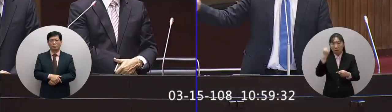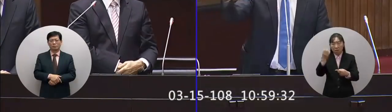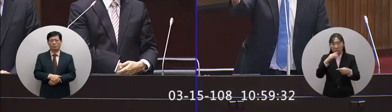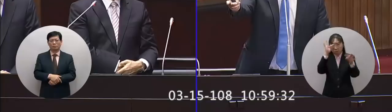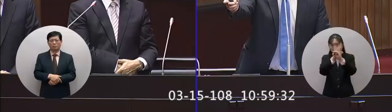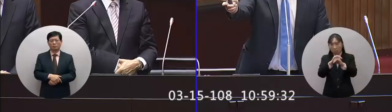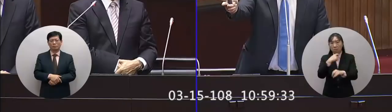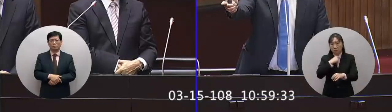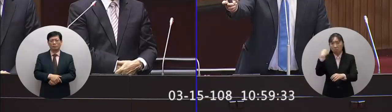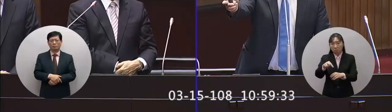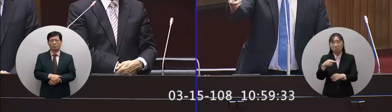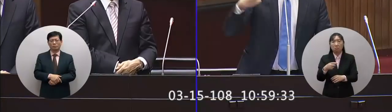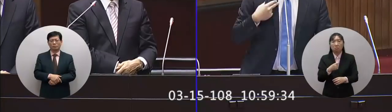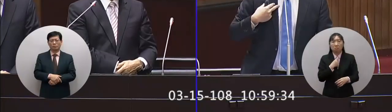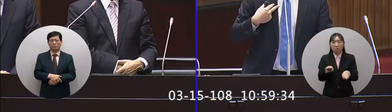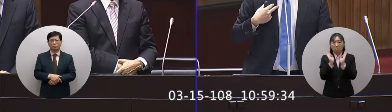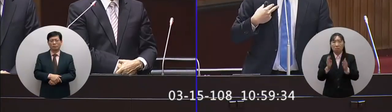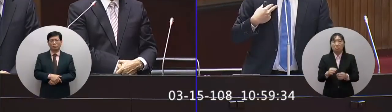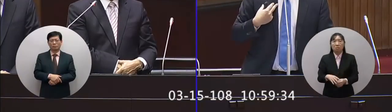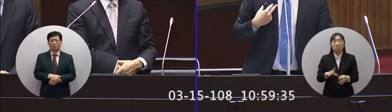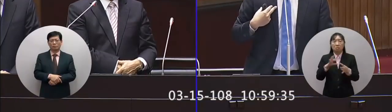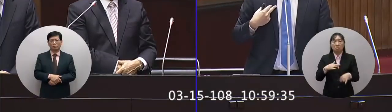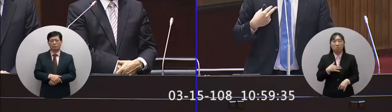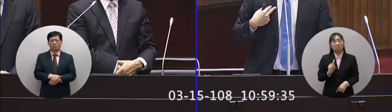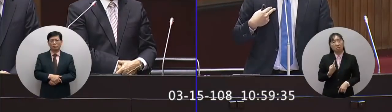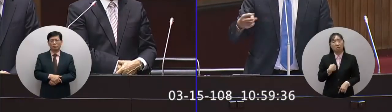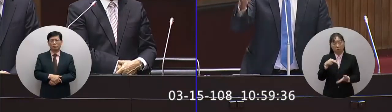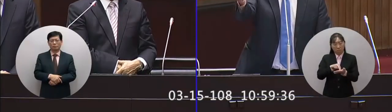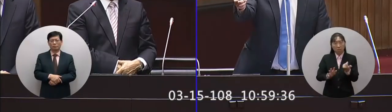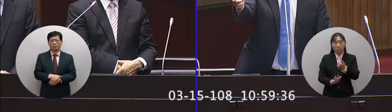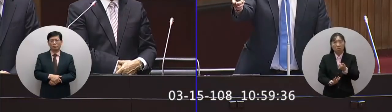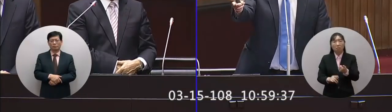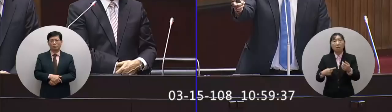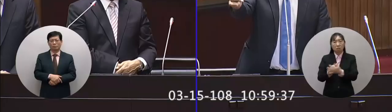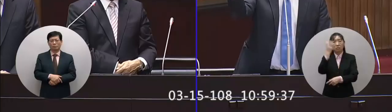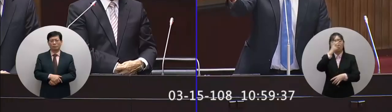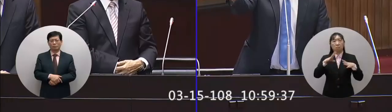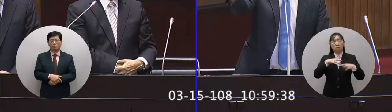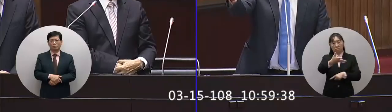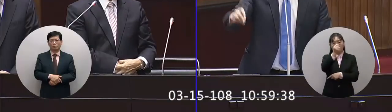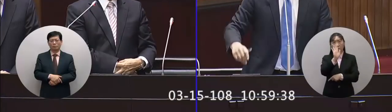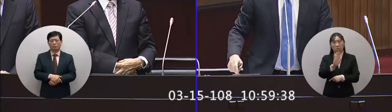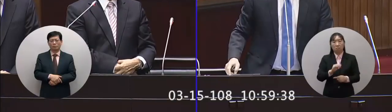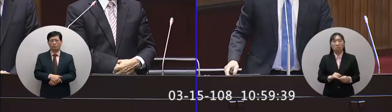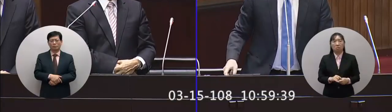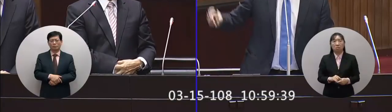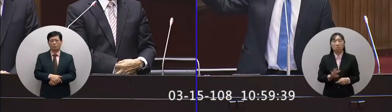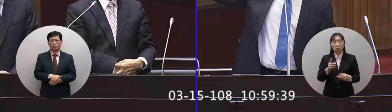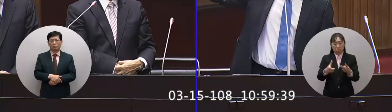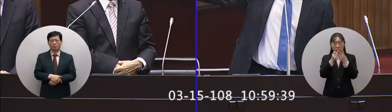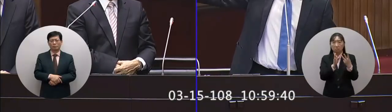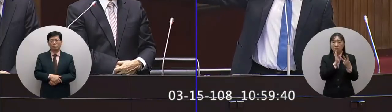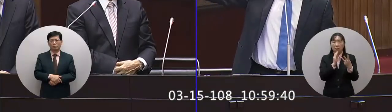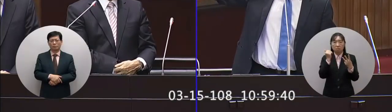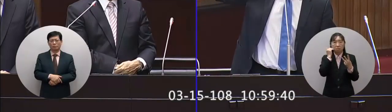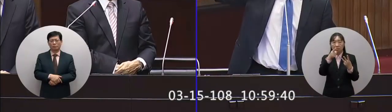调查？这是第二条路嘛？我没有办法做，我是一个立法委员，只有检察官可以做。第三条路，如果